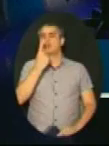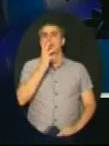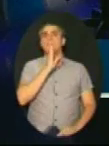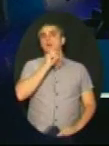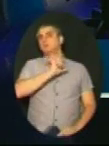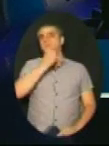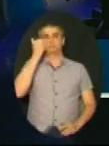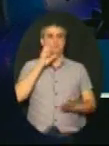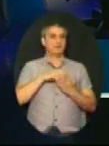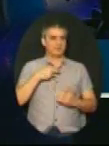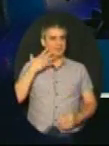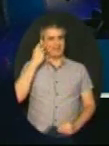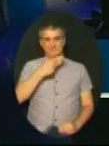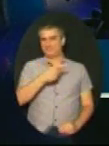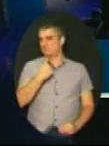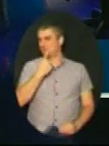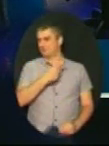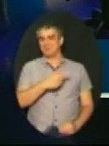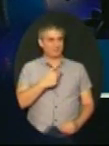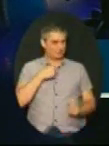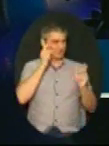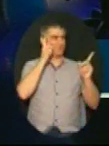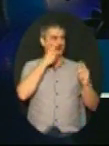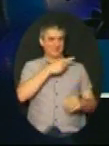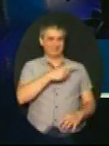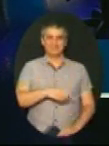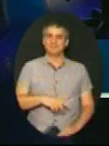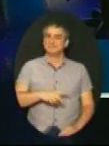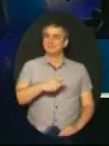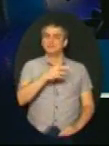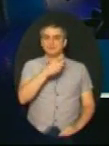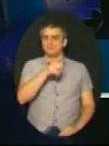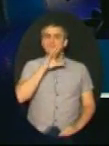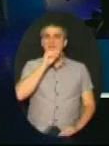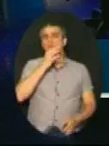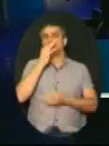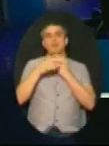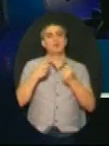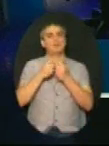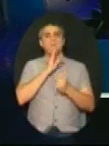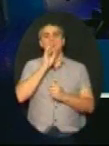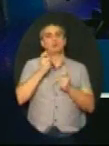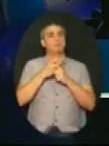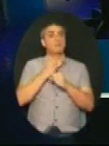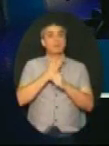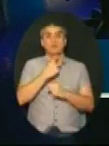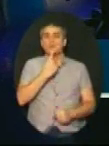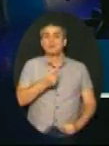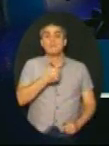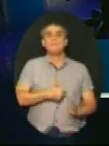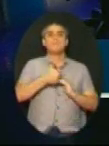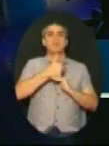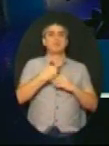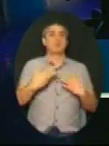הבעיות המרכזיות. אהבתי. והם דיברו... כשאני מתעורר. בשאלות שהם ענו לגבי הבעיות של מפלגת העבודה, הם אמרו